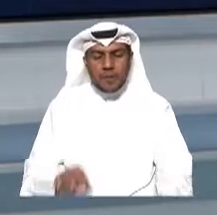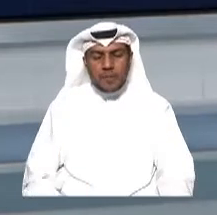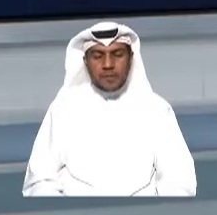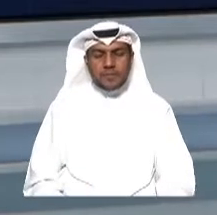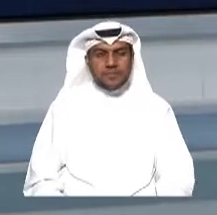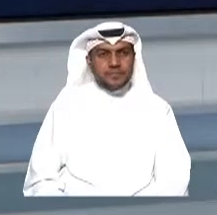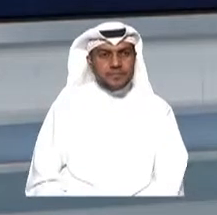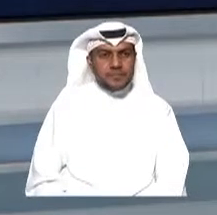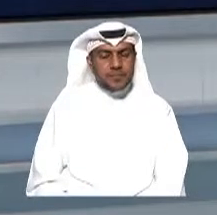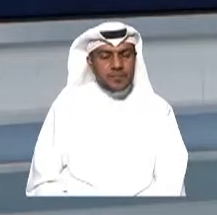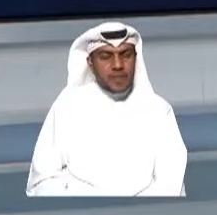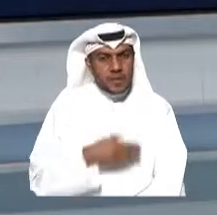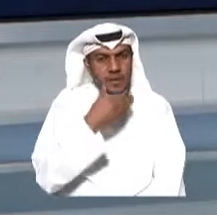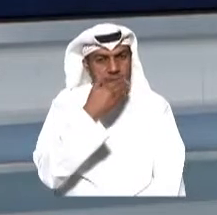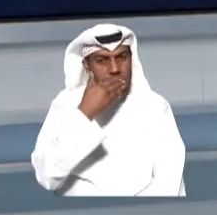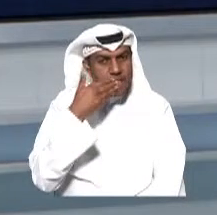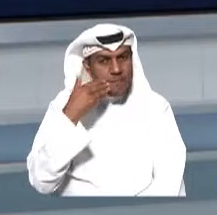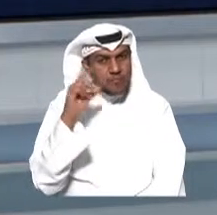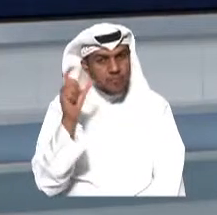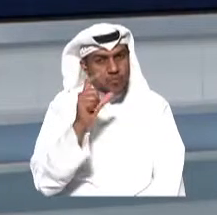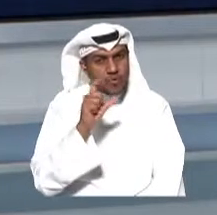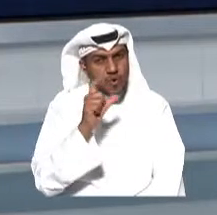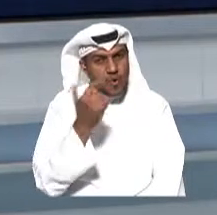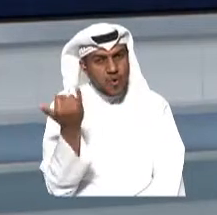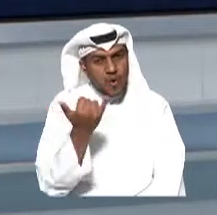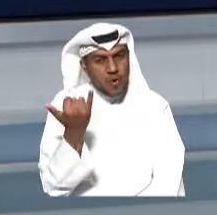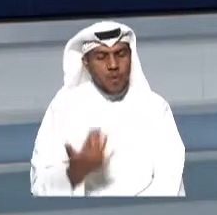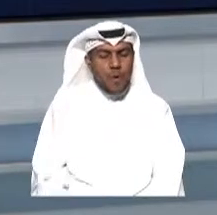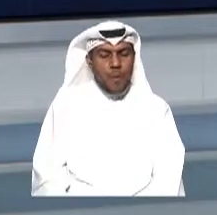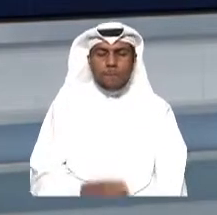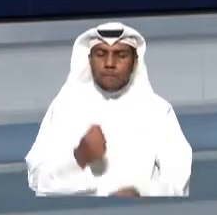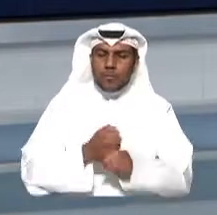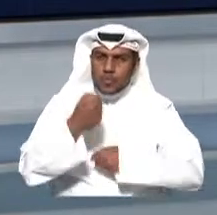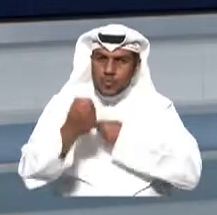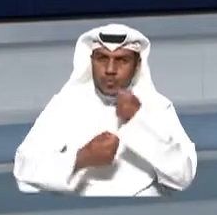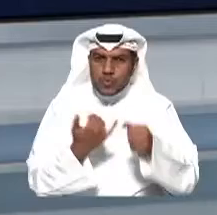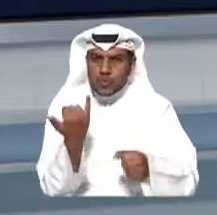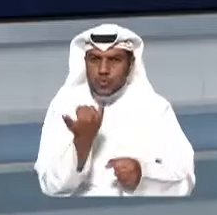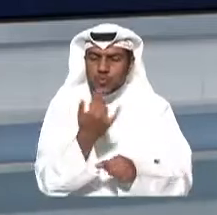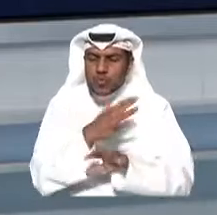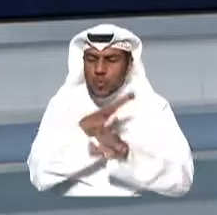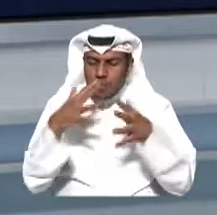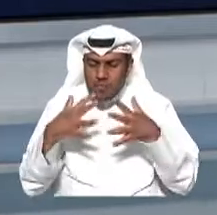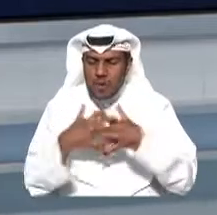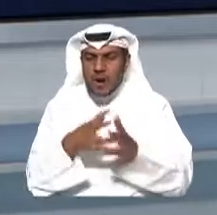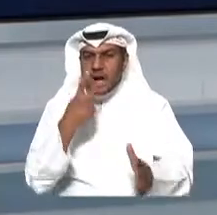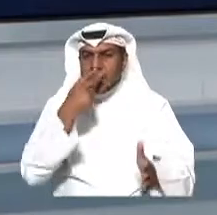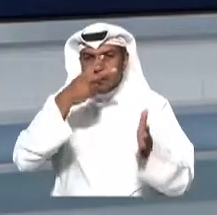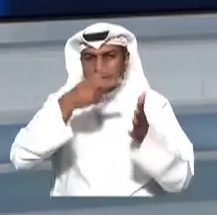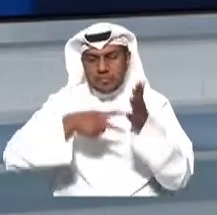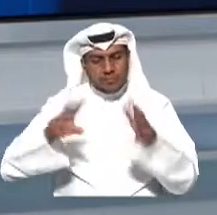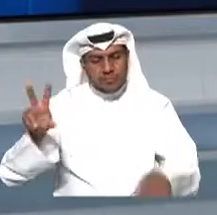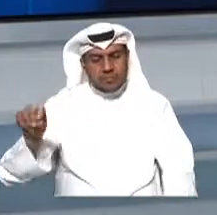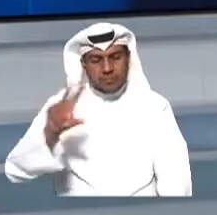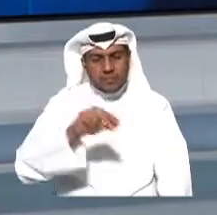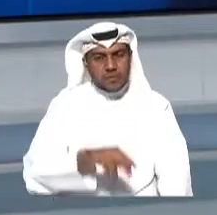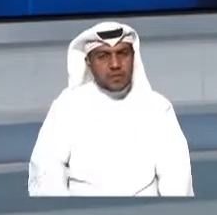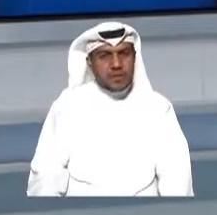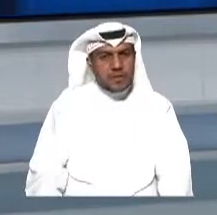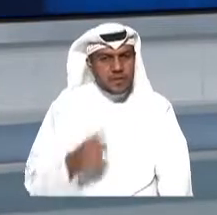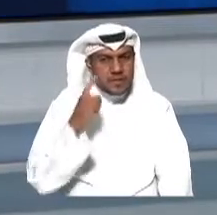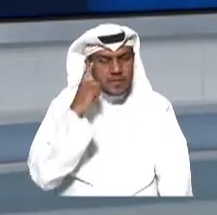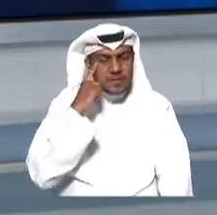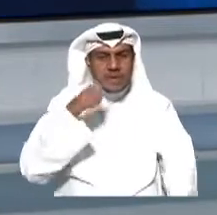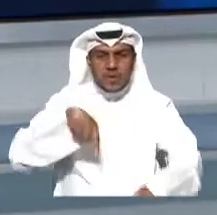رمضان المبارك. واستعدت الجمعيات التعاونية بكامل طواقمها للتعامل مع قرارات مجلس الوزراء بزيادة